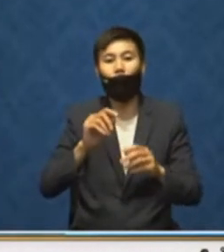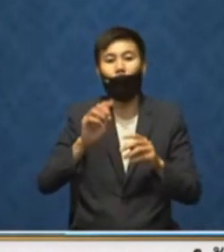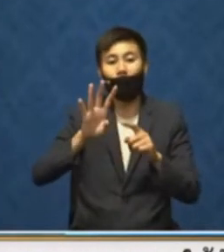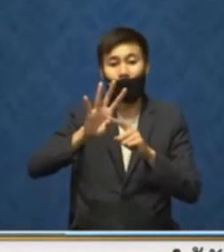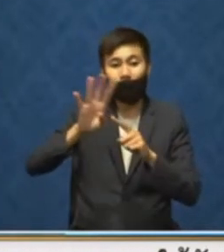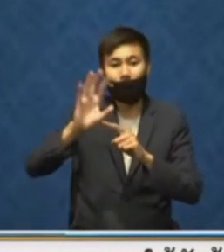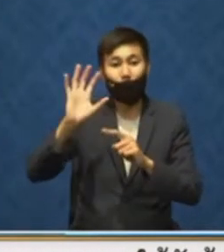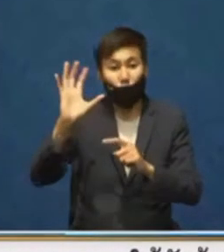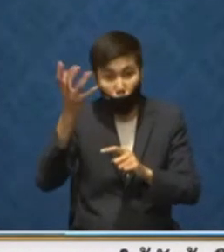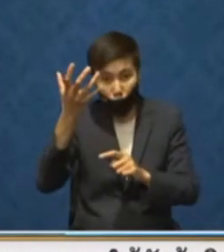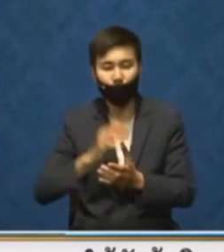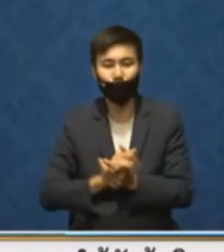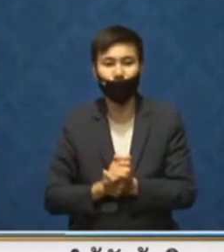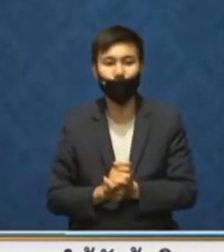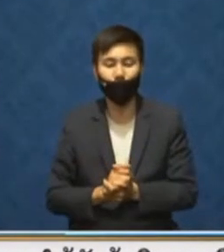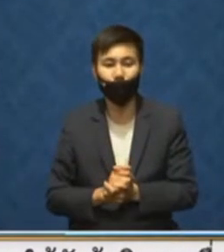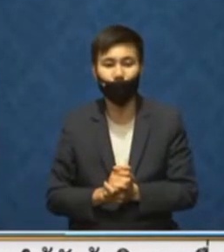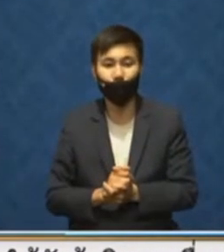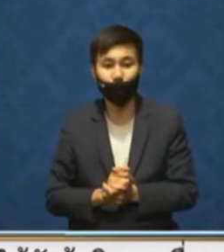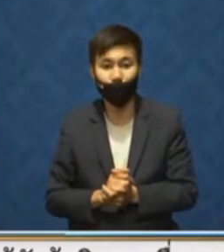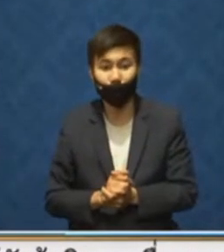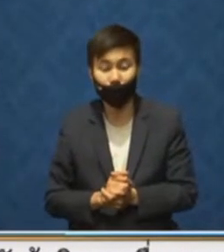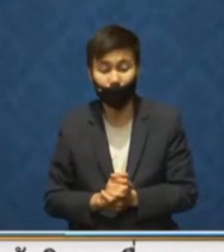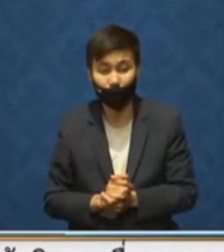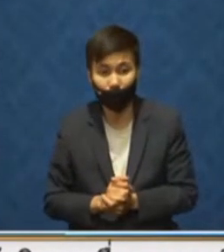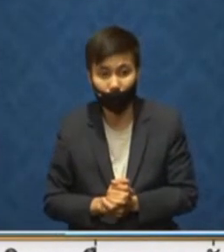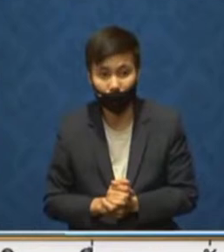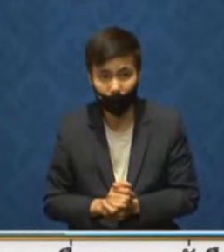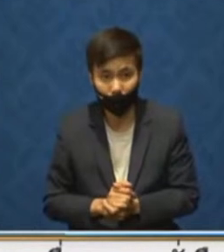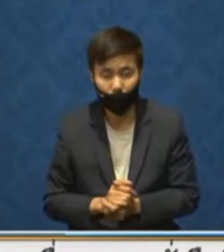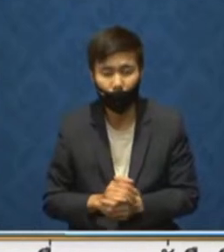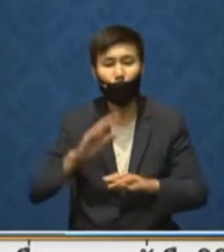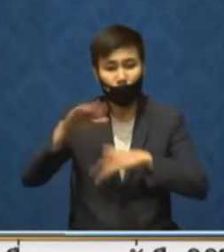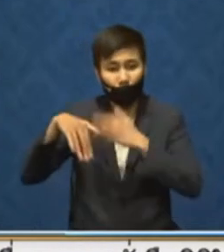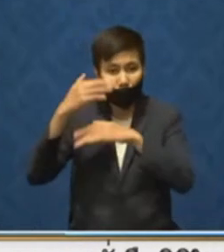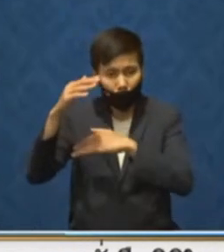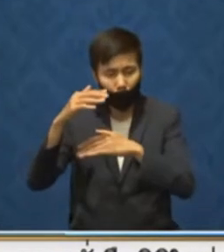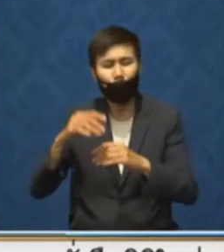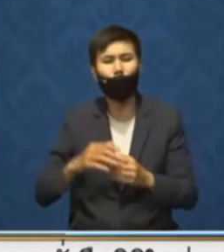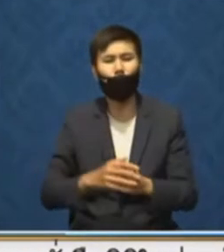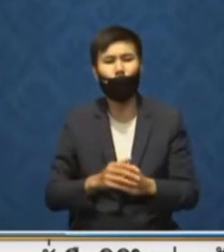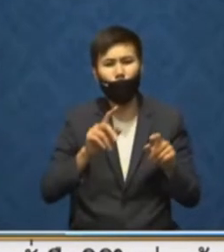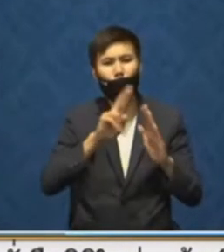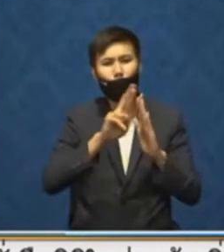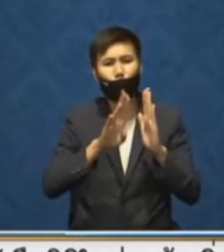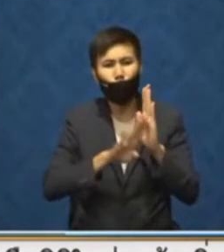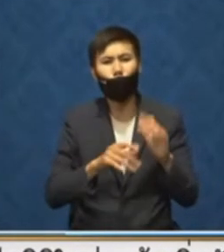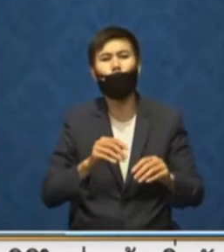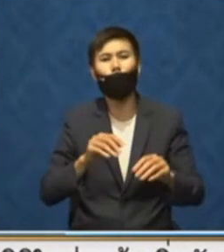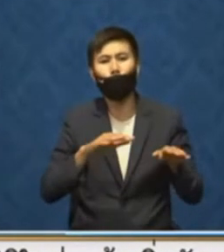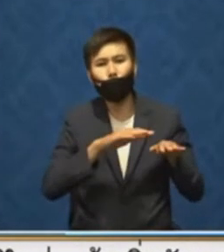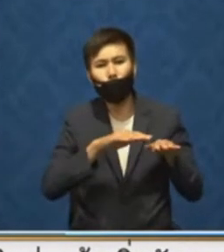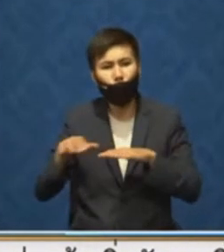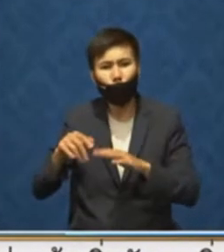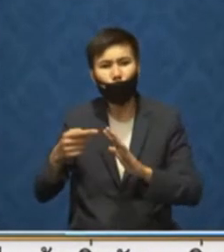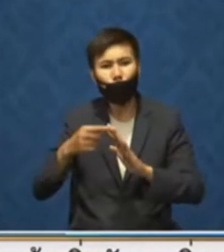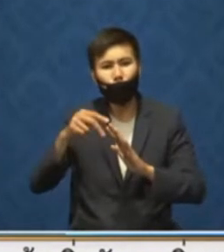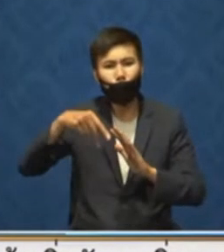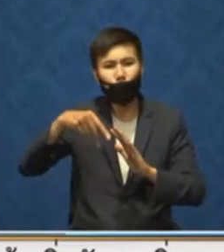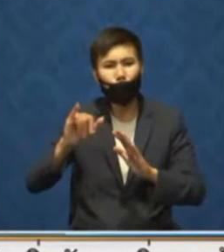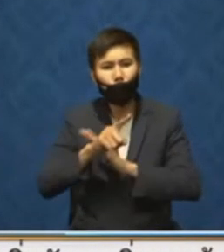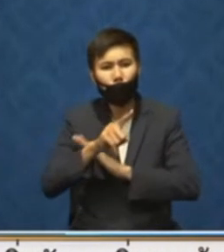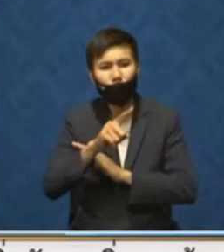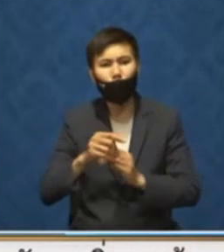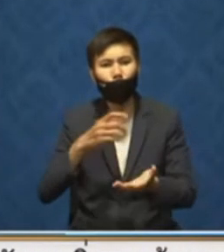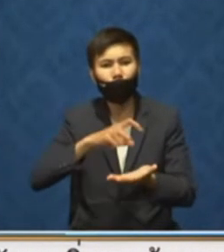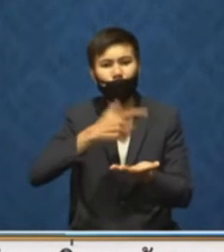การแผ่นดินด้วยการเปลี่ยนแปลงไปสู่ระบายDigitalข้างหน้าระบบพร้อมเพย์การชำระเงินการโอนเงินแบบทันทีการประชุมเป็น